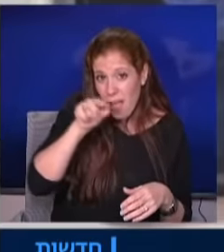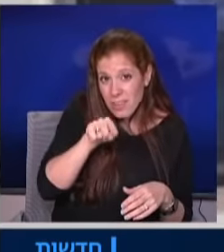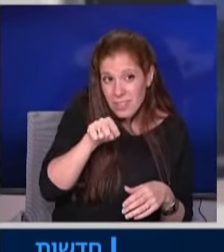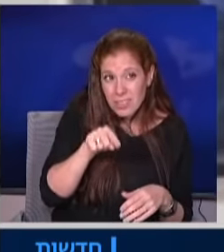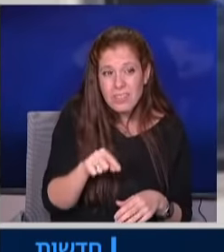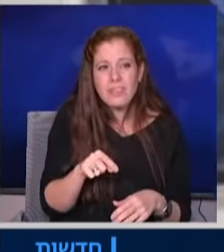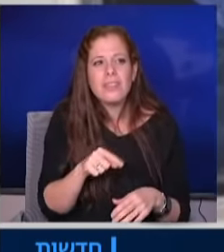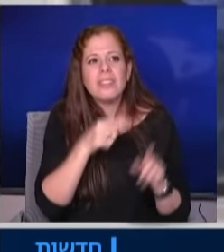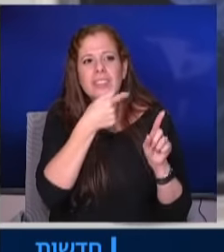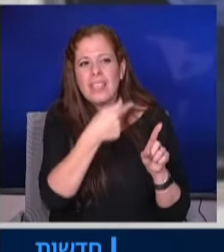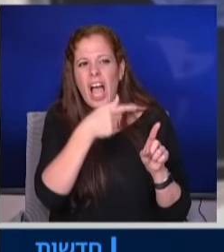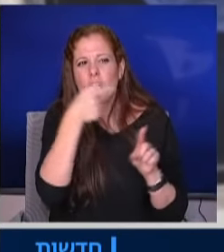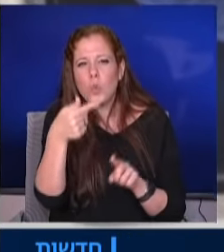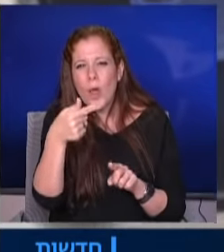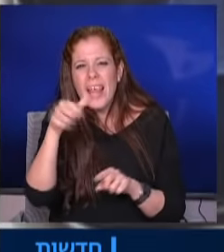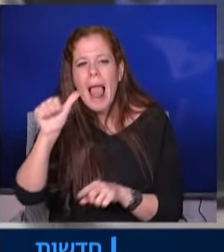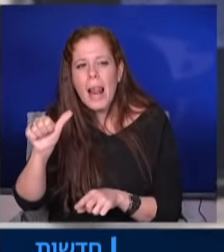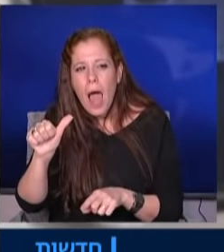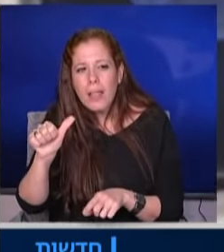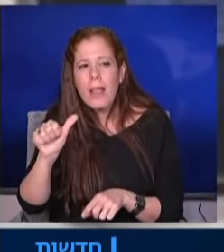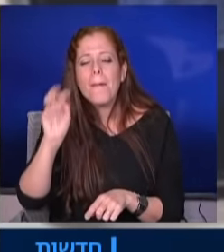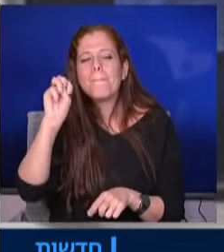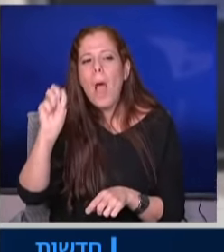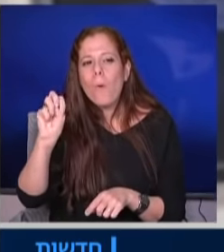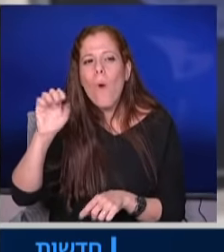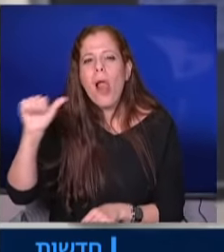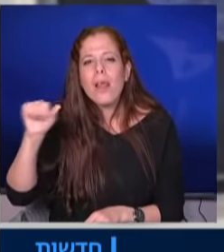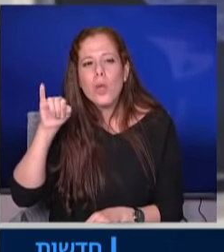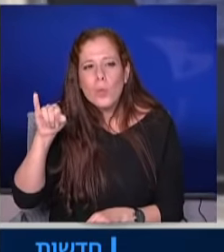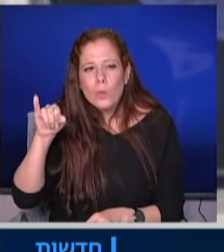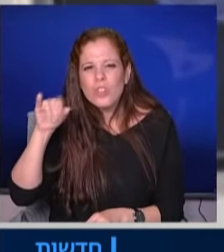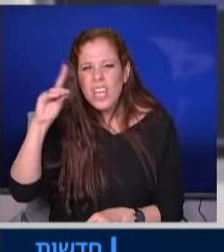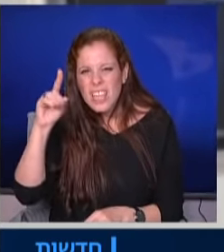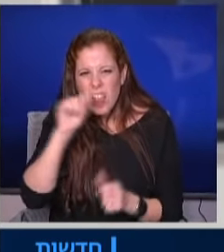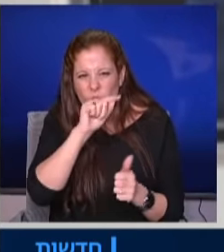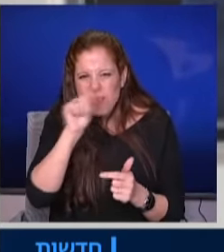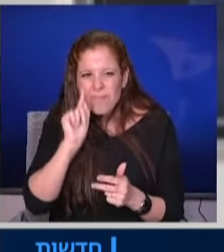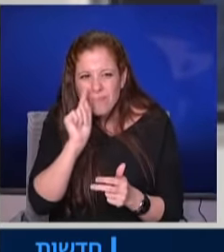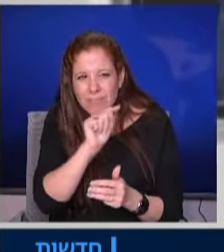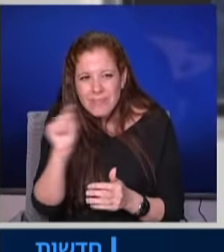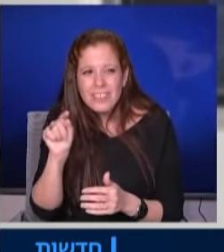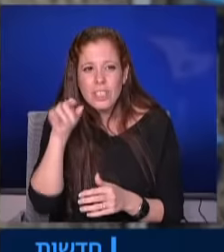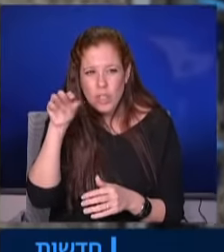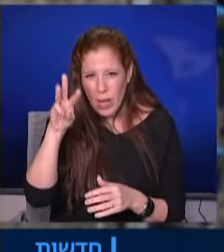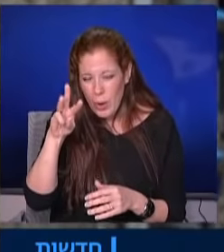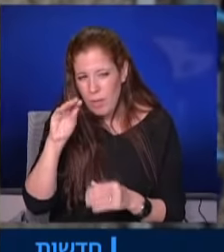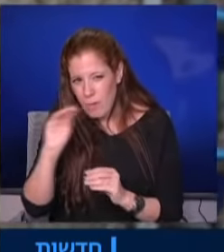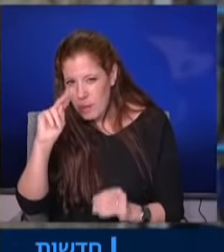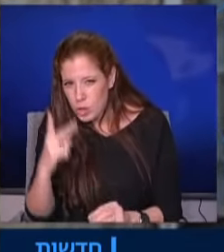זה גיא, ג'וני, אלרן, מרקו, אלי, יטושי, דאטו, שי קנות, הבמה השני ומולה.